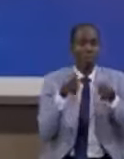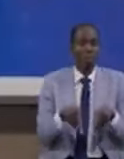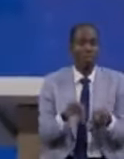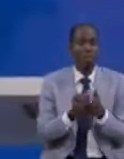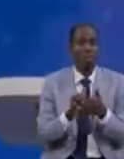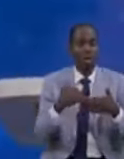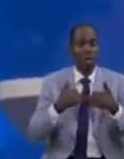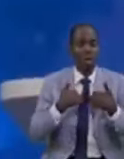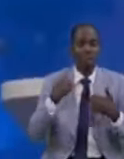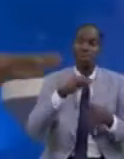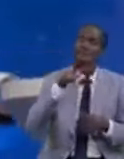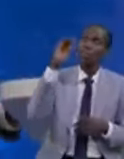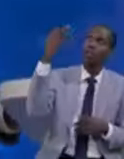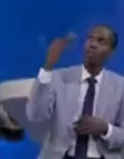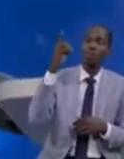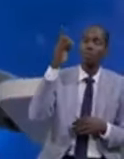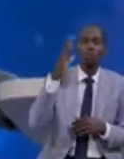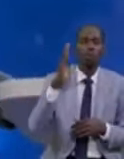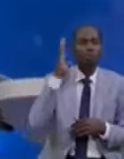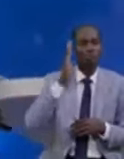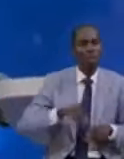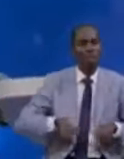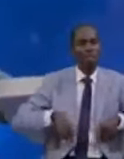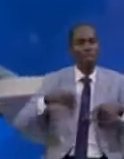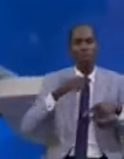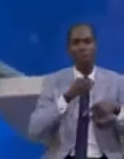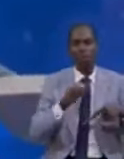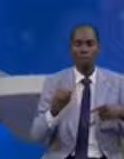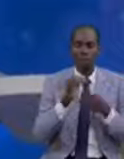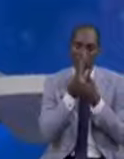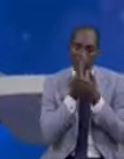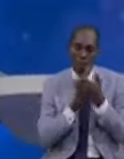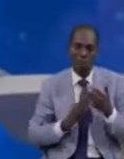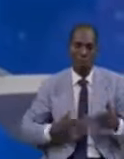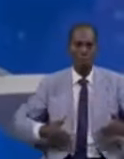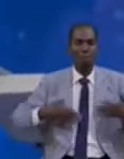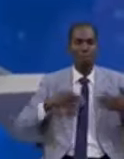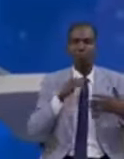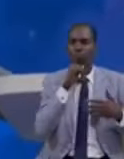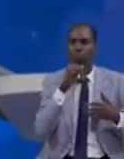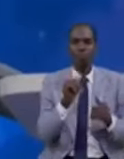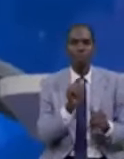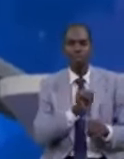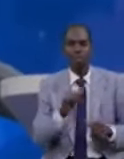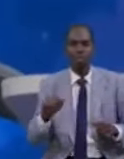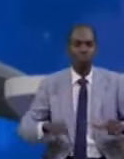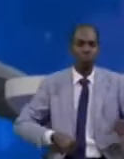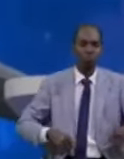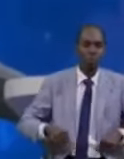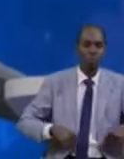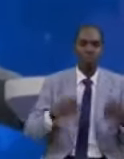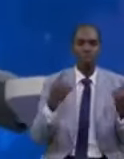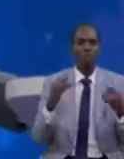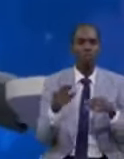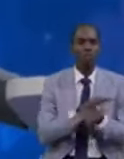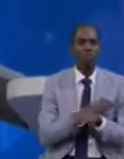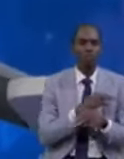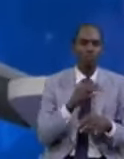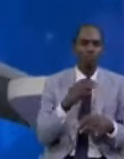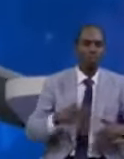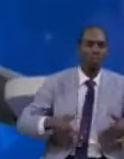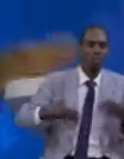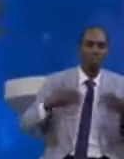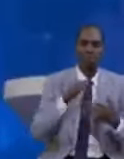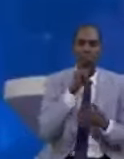mènera une vie sobre pas une vie frivole pas une vie pécheur pas une vie